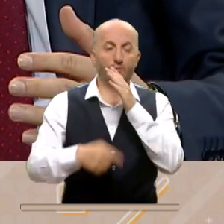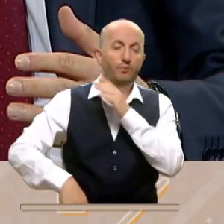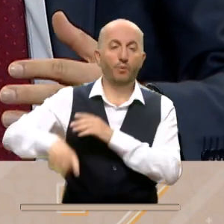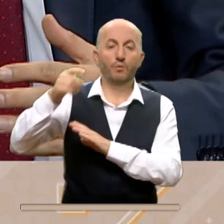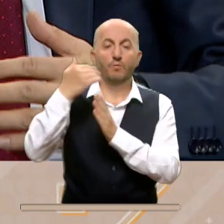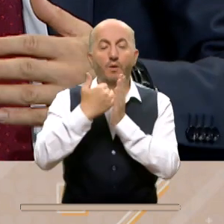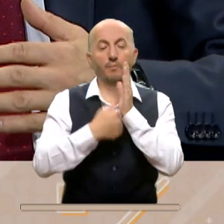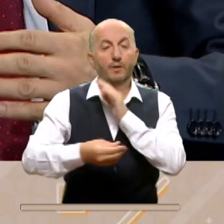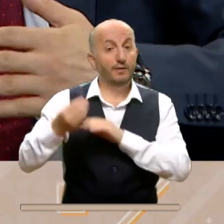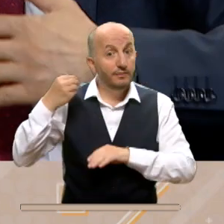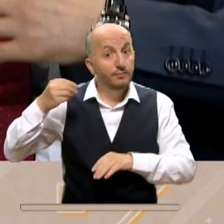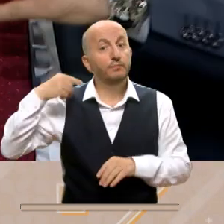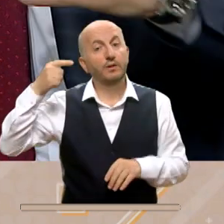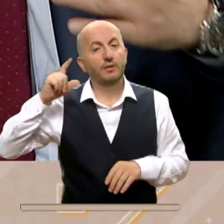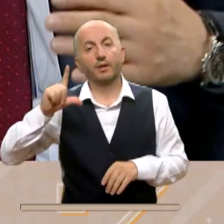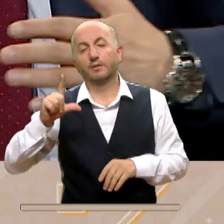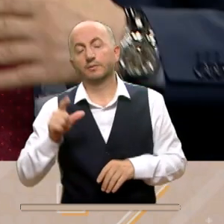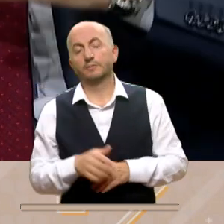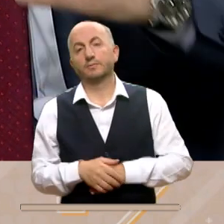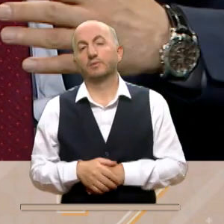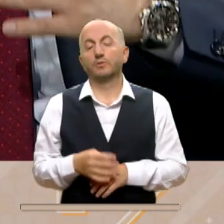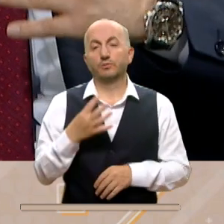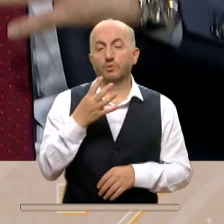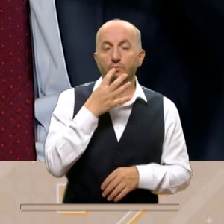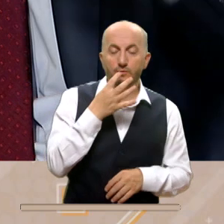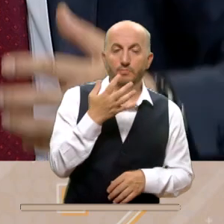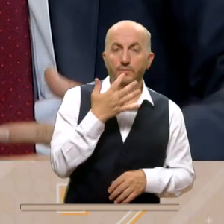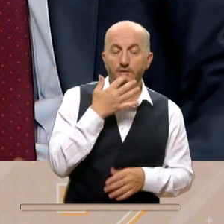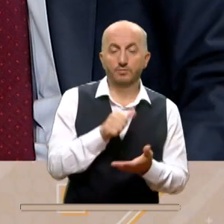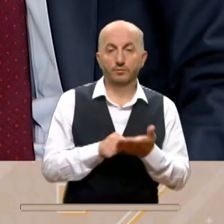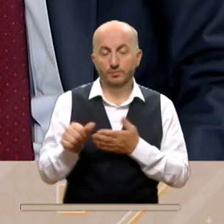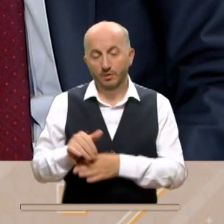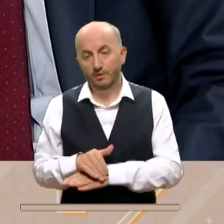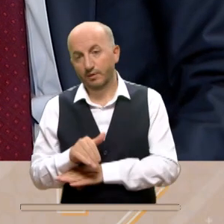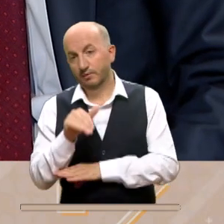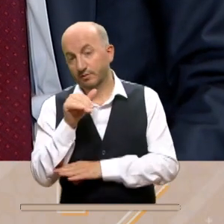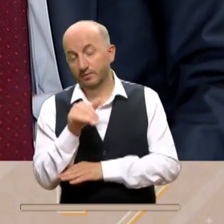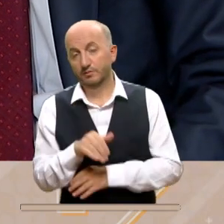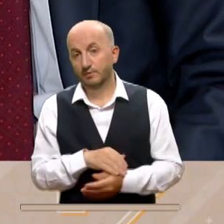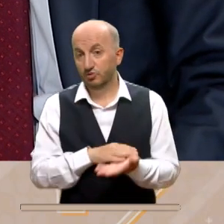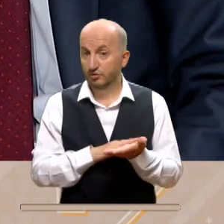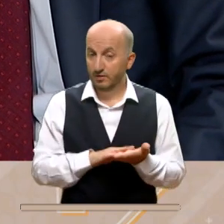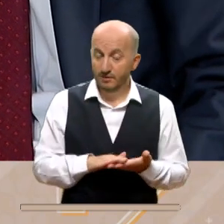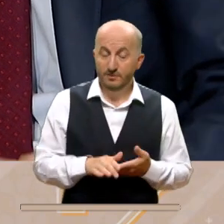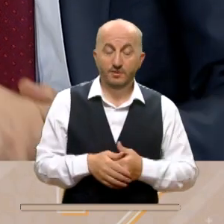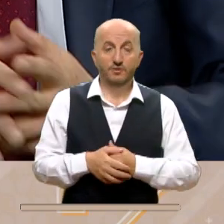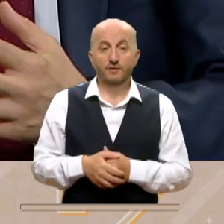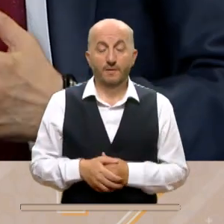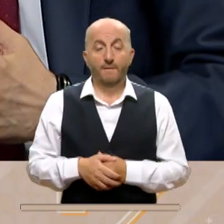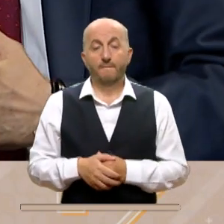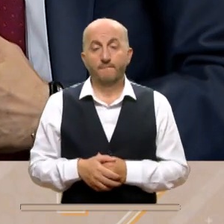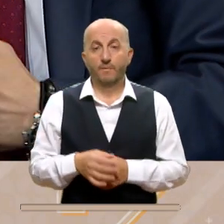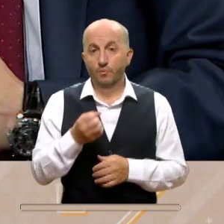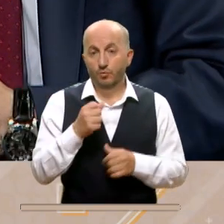lazım. Hiç hesap etmediğiniz bir şekilde bunlar 4 yıl, 5 yıl, 6 yıl bütün hayatınızı bu manada şekillendirecek.